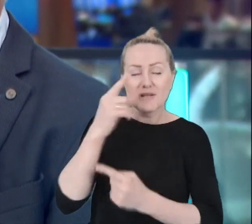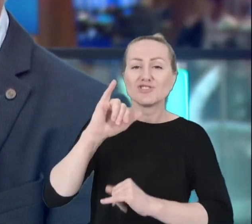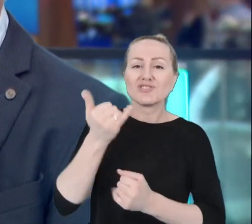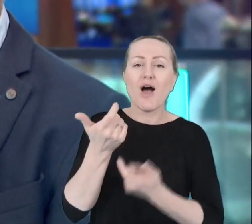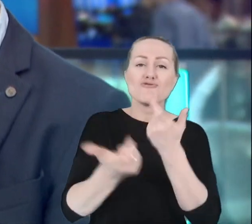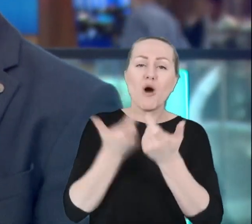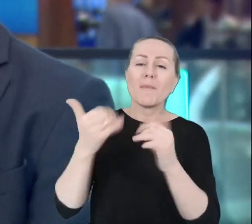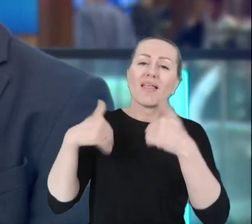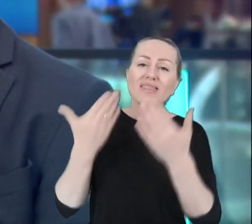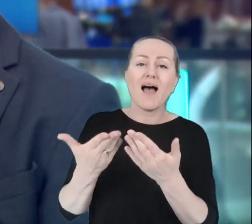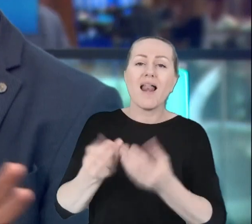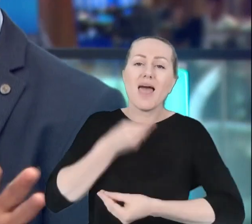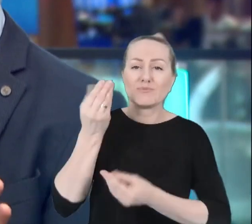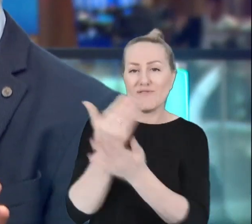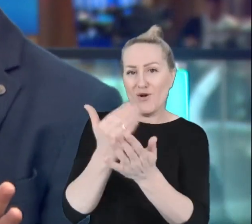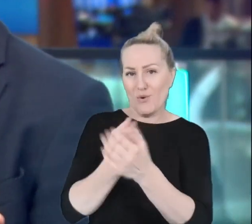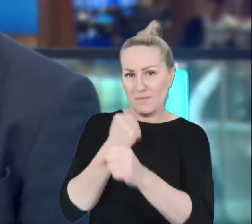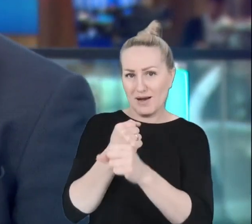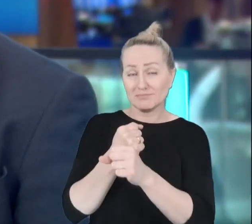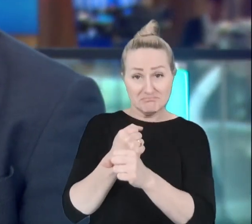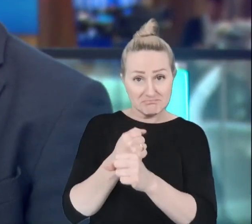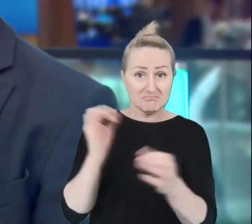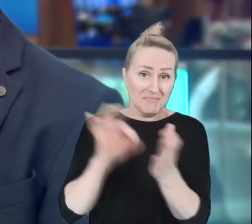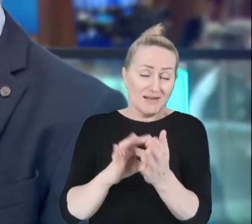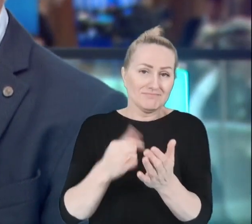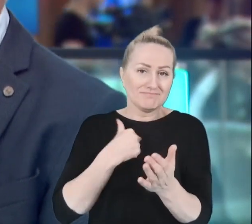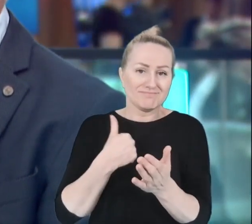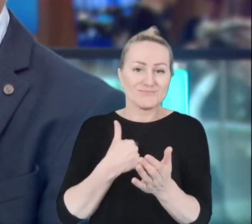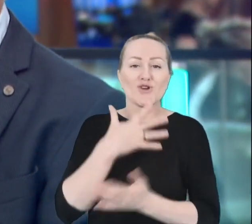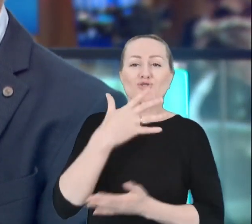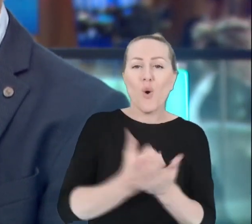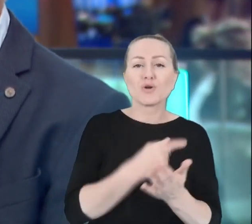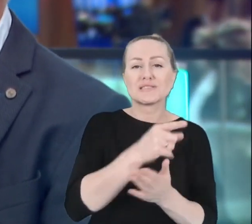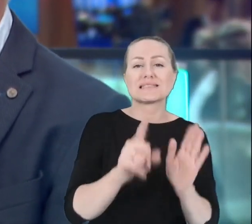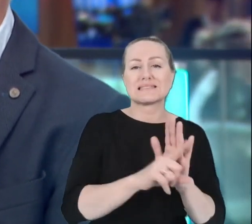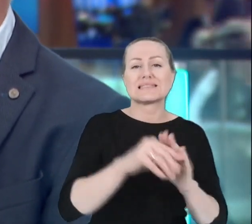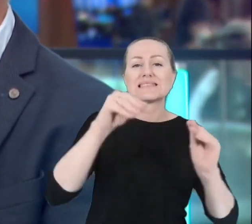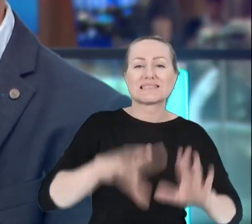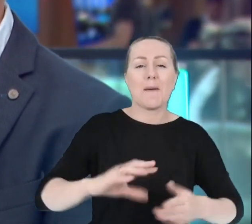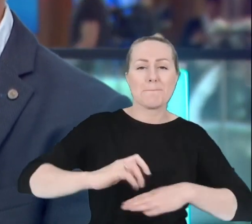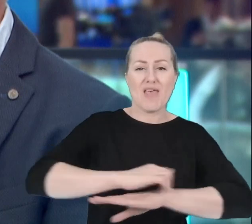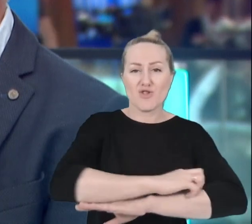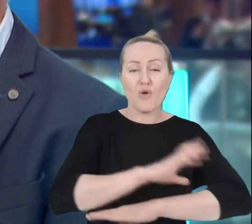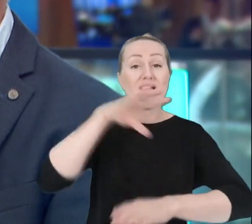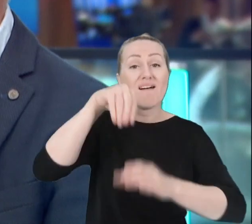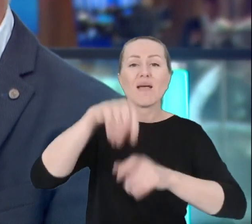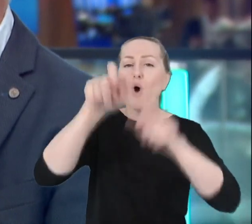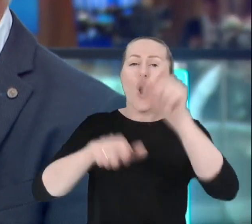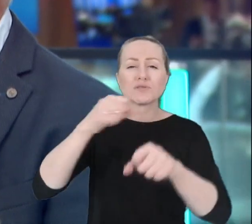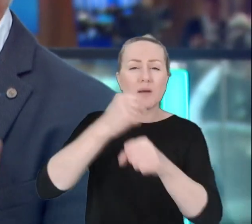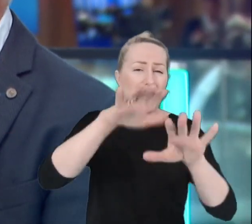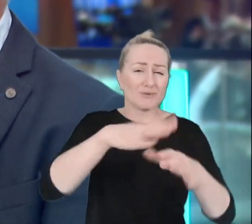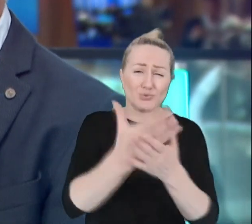lepsze warunki pracy. Bo ja akurat korzystam z osiedlowej Biedronki, w której pracują te same osoby od dłuższego czasu. Ja